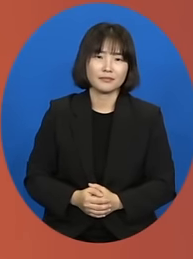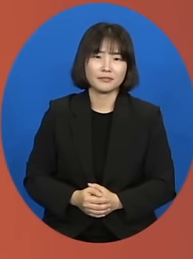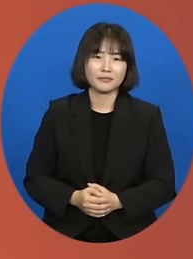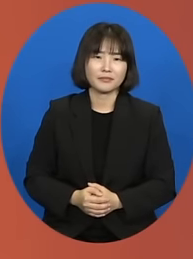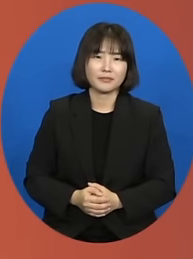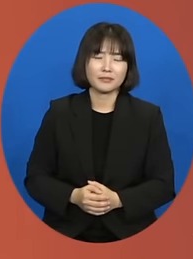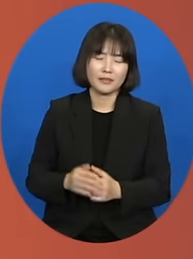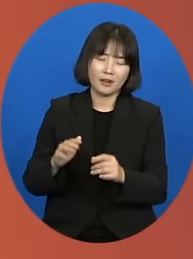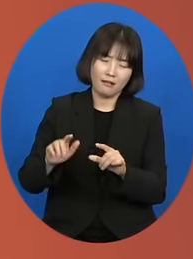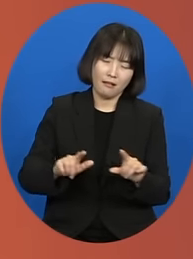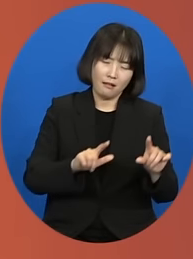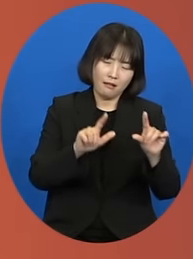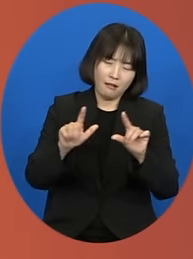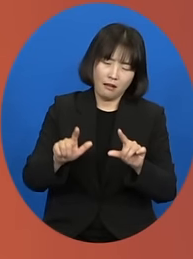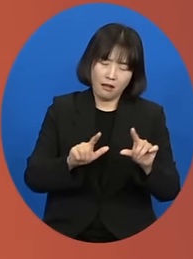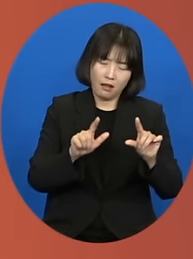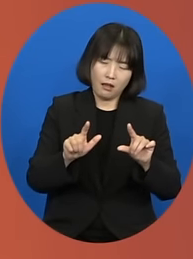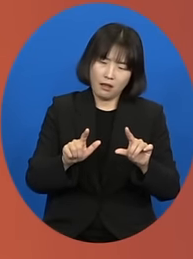살아가다 보면, 이야,